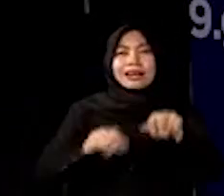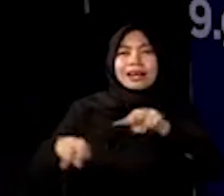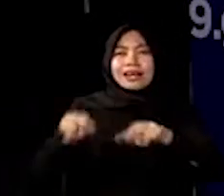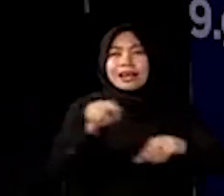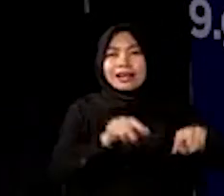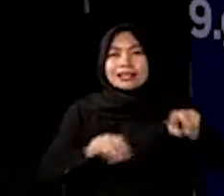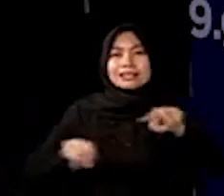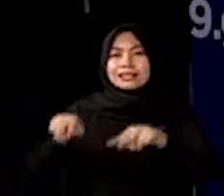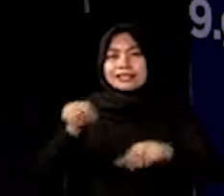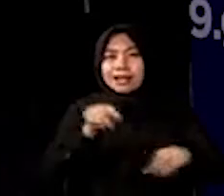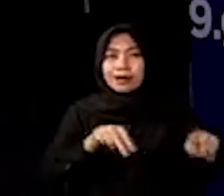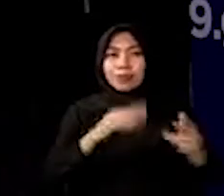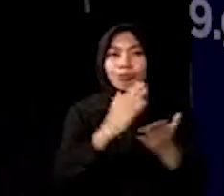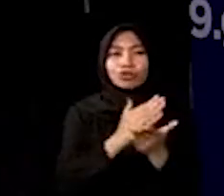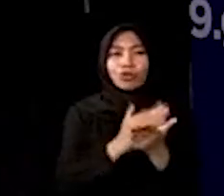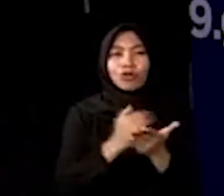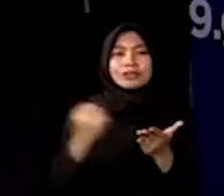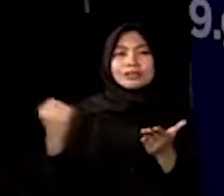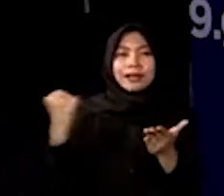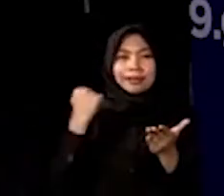eh apa namanya